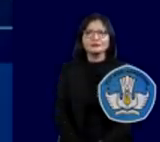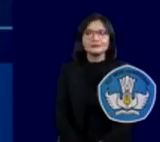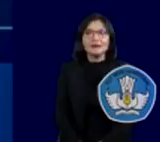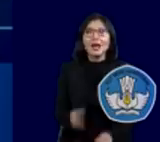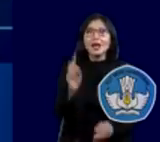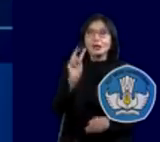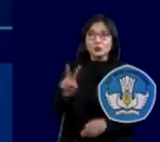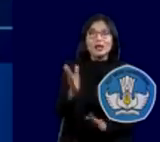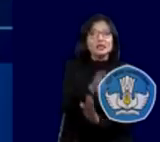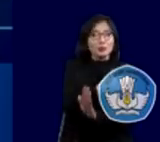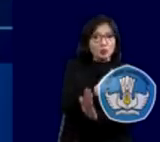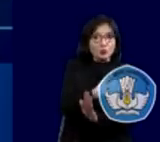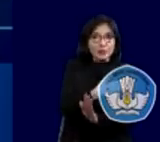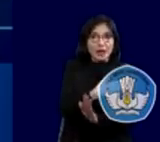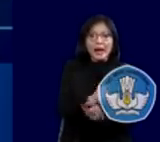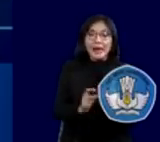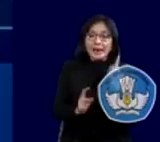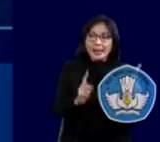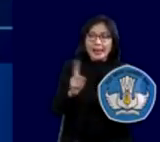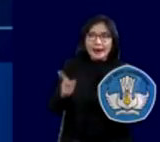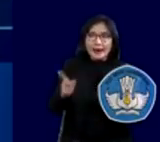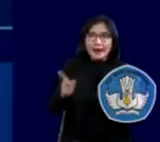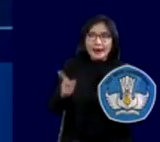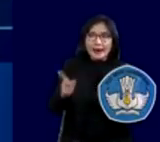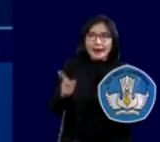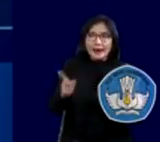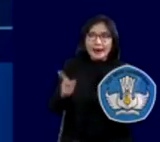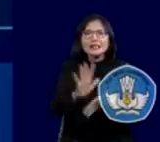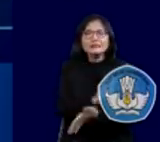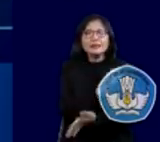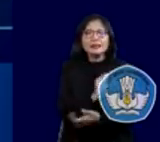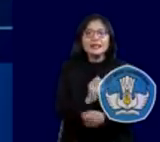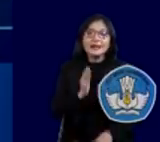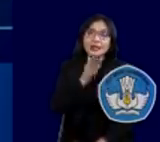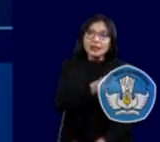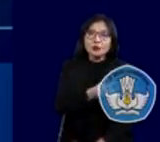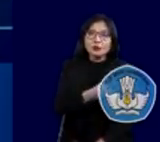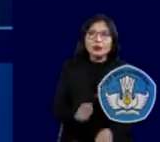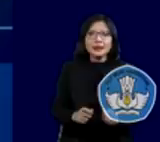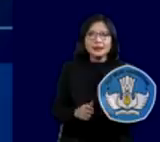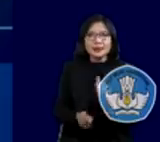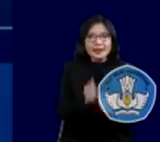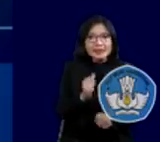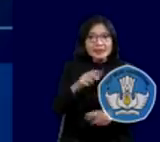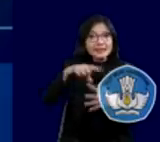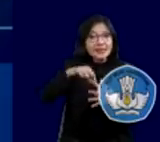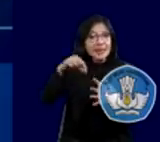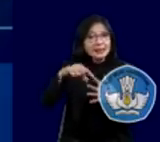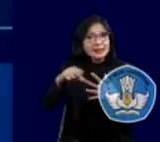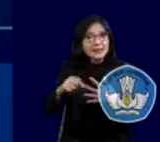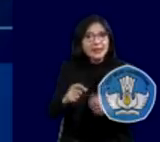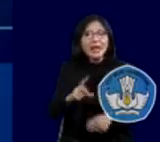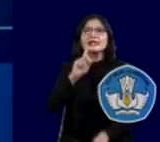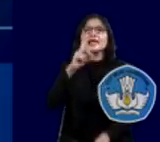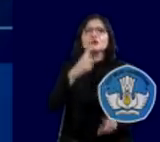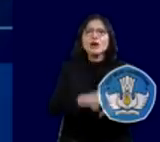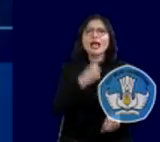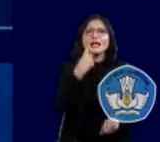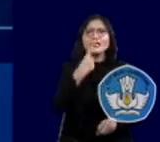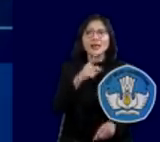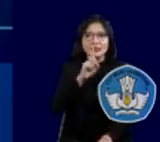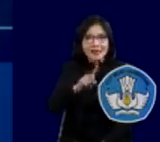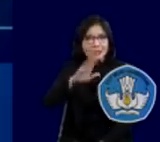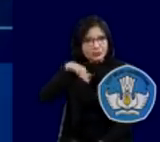sebelumnya setiap pendaftar itu diberikan kesempatan mengikuti ujian seleksi rata-rata sebanyak 1 kali per tahun